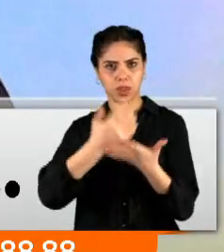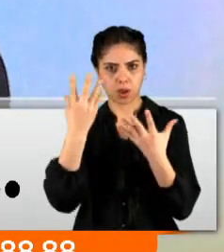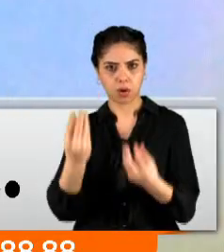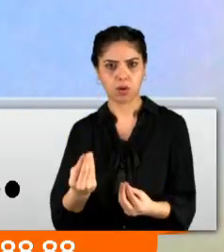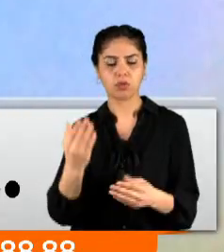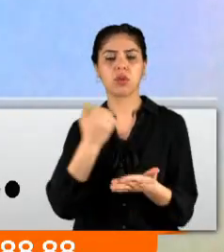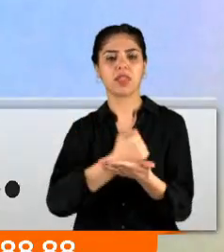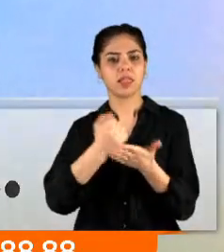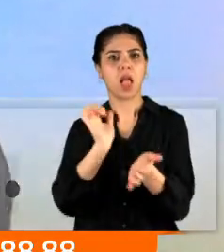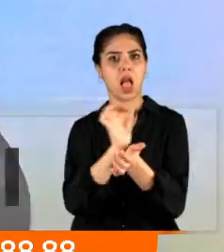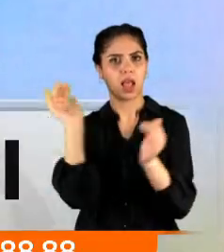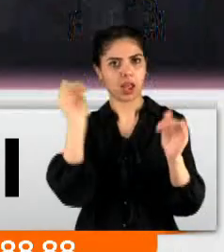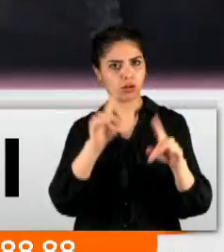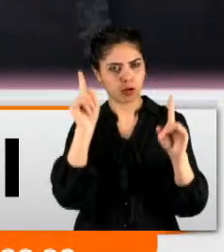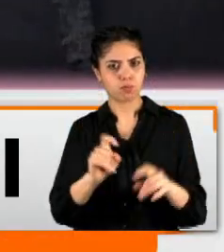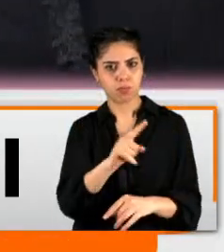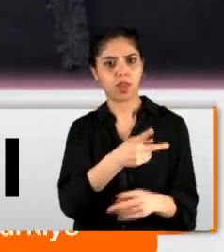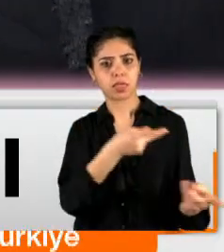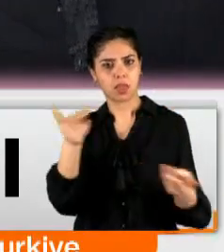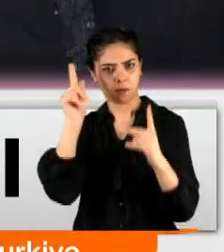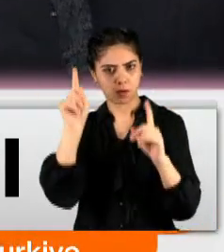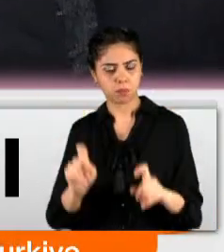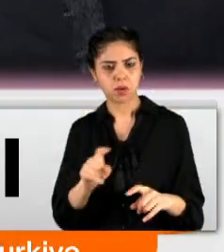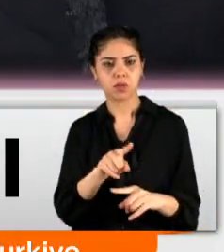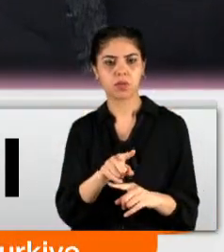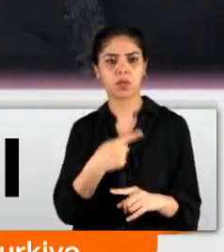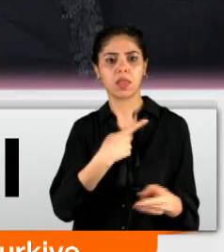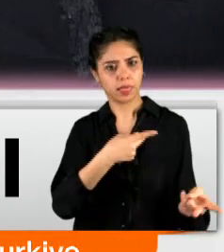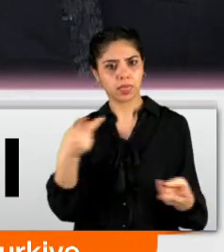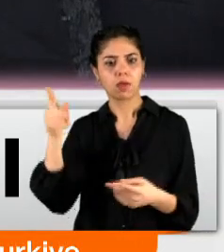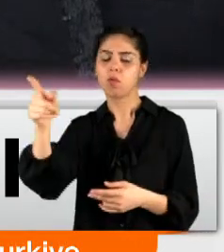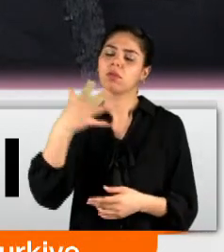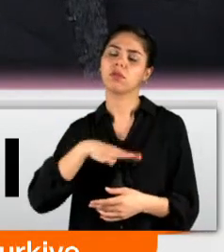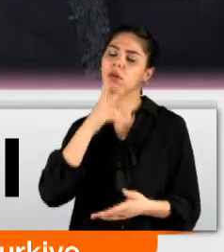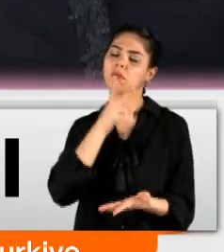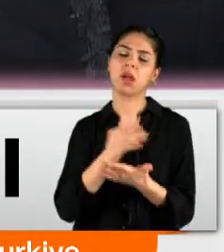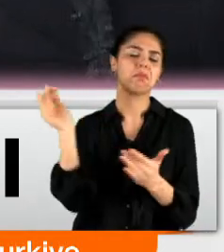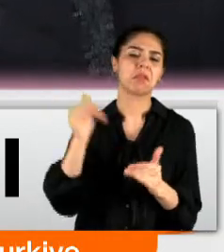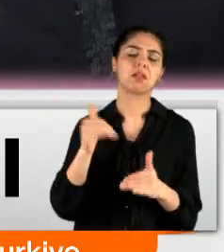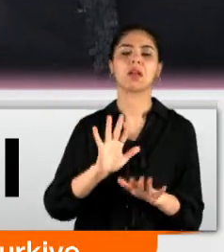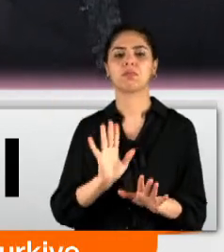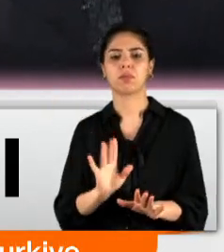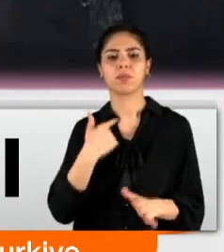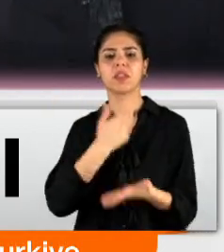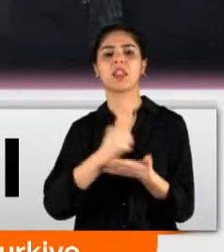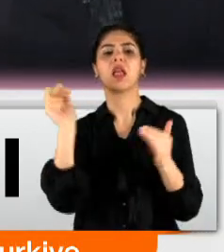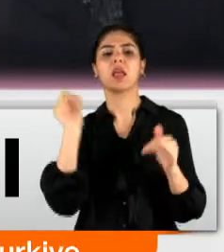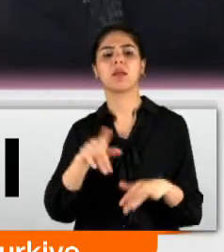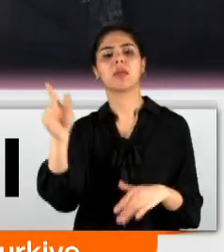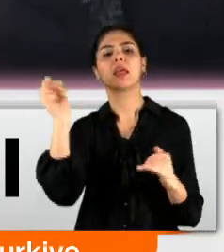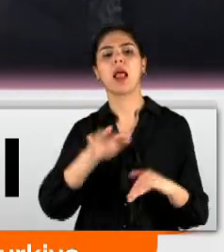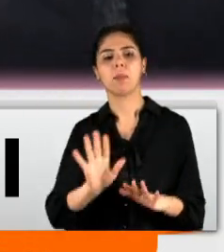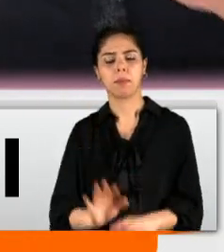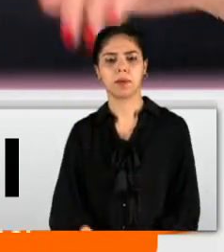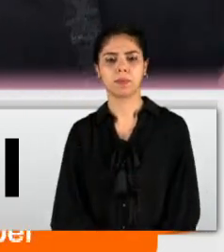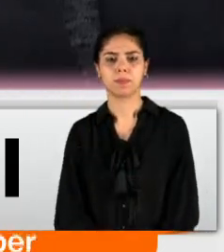Nikaha ailen gelecek mi? Davet edecek misin? Ederim, onlara kalmış bir şeye gelip gelmemek. Ben bu nikaha gelmem. Tamam, gelmem. Gelmem.